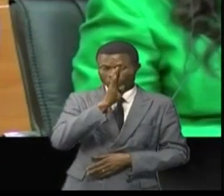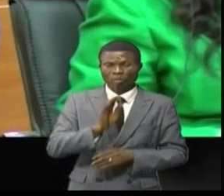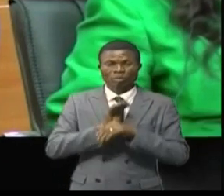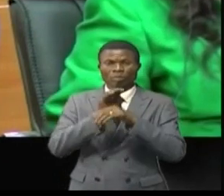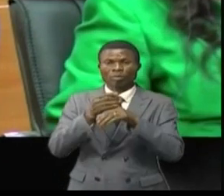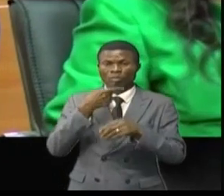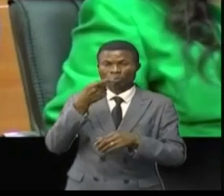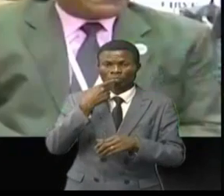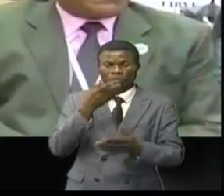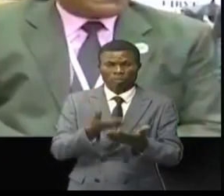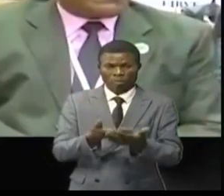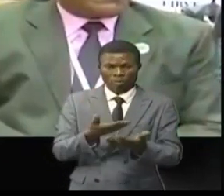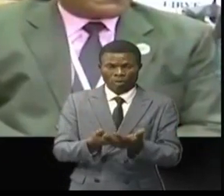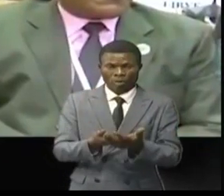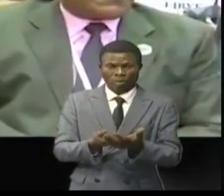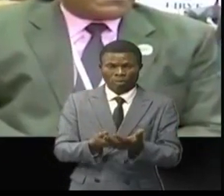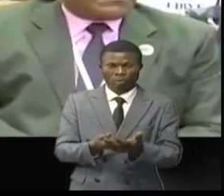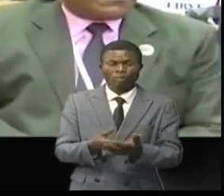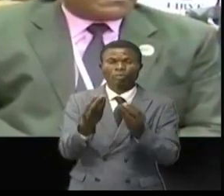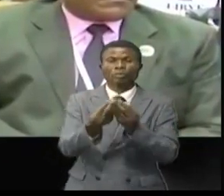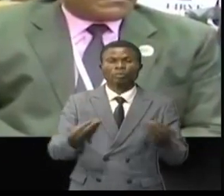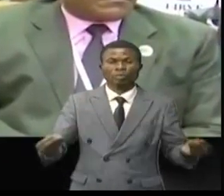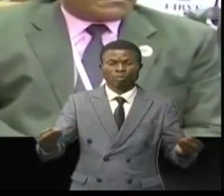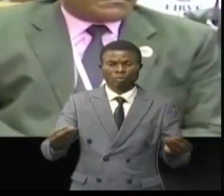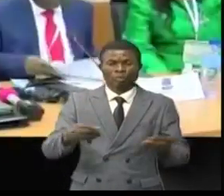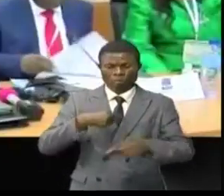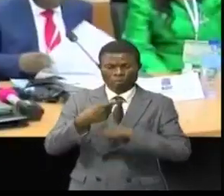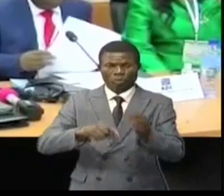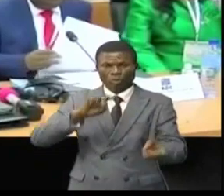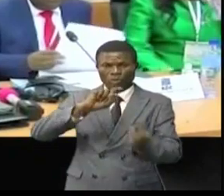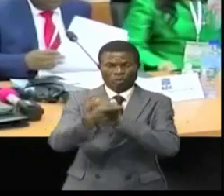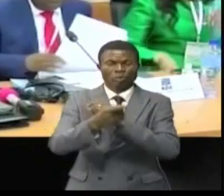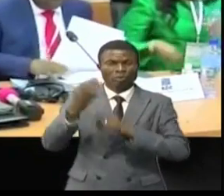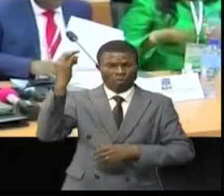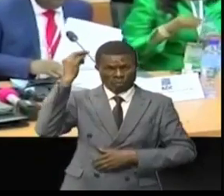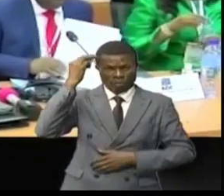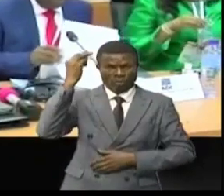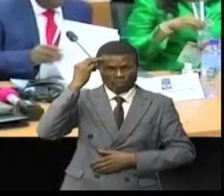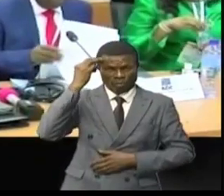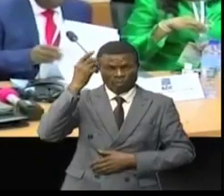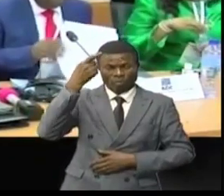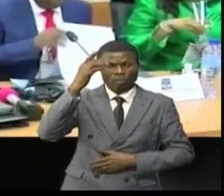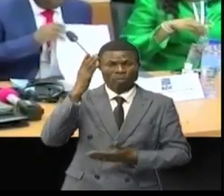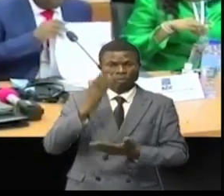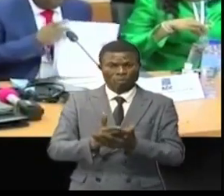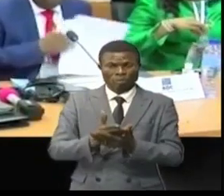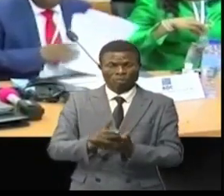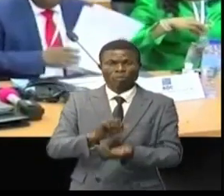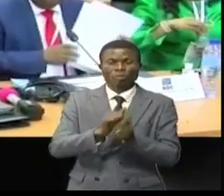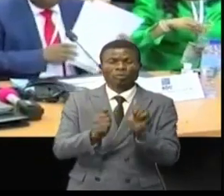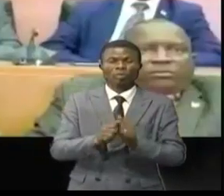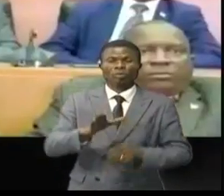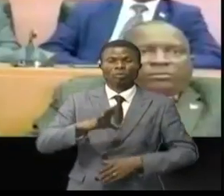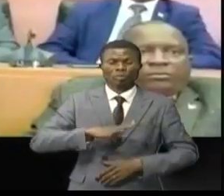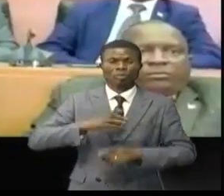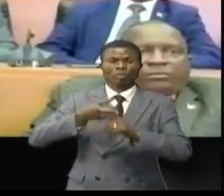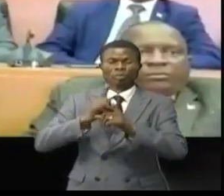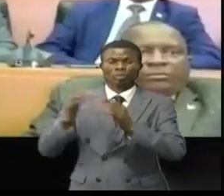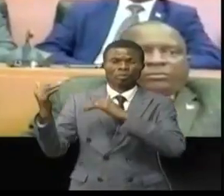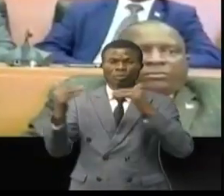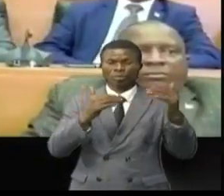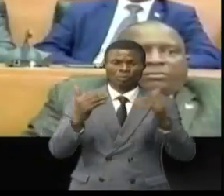au cours de ses assises, la solution passe par le changement de mentalité pour atténuer le choc causé par la